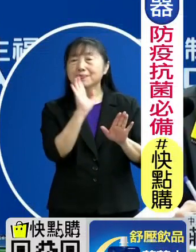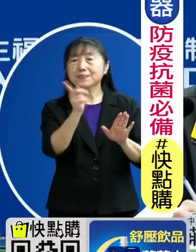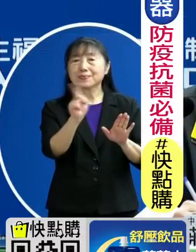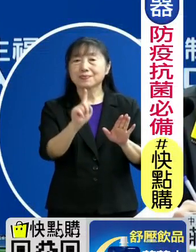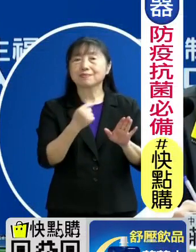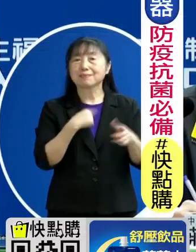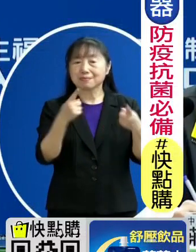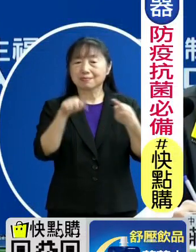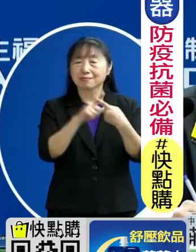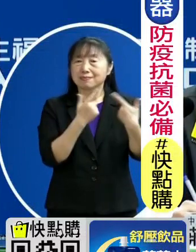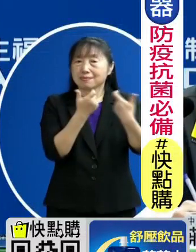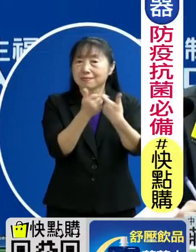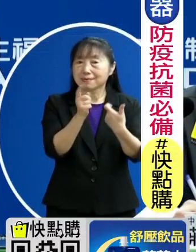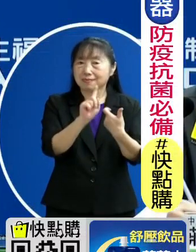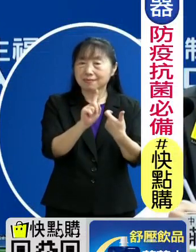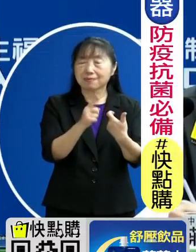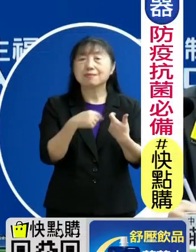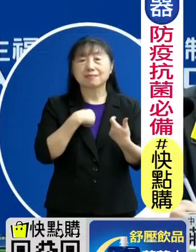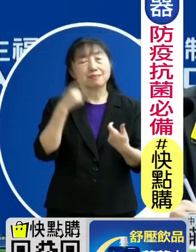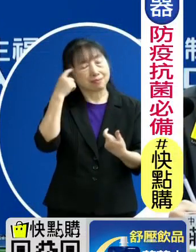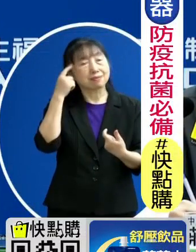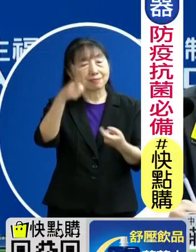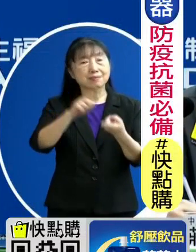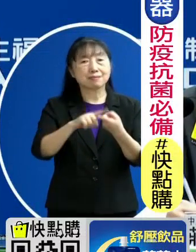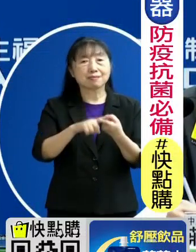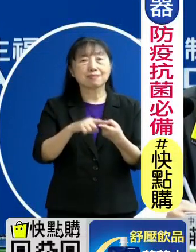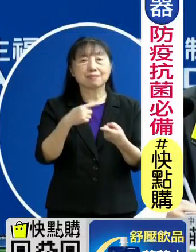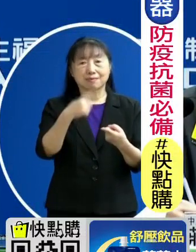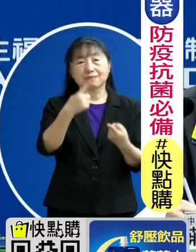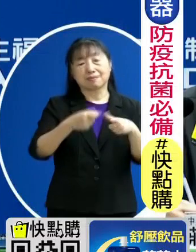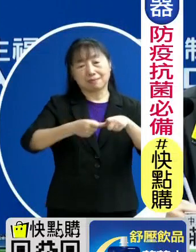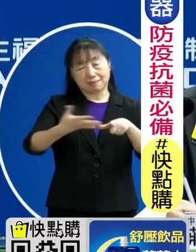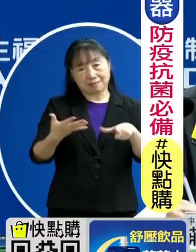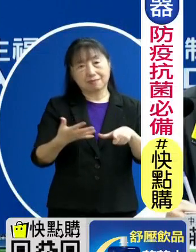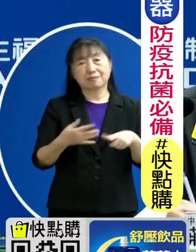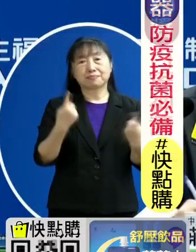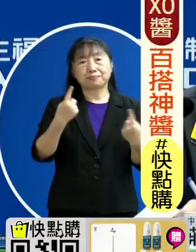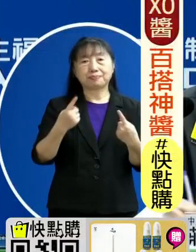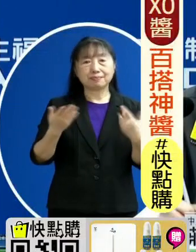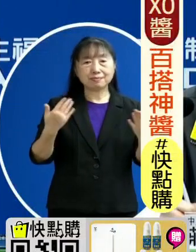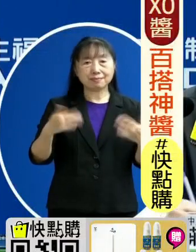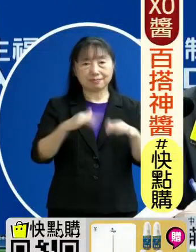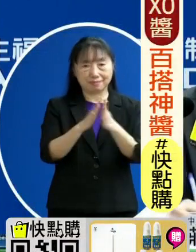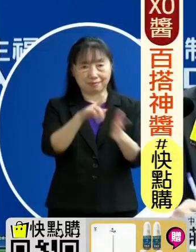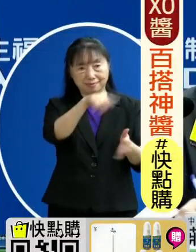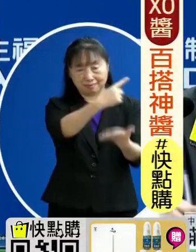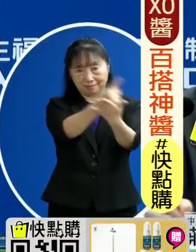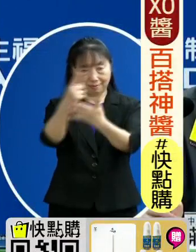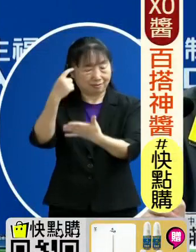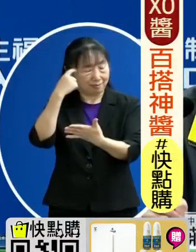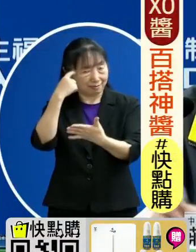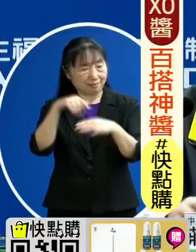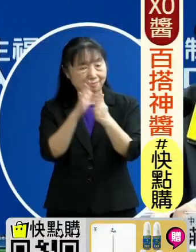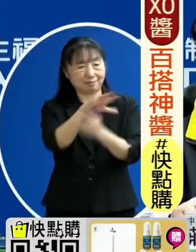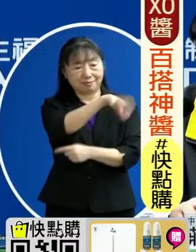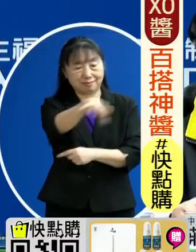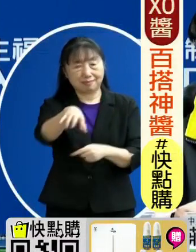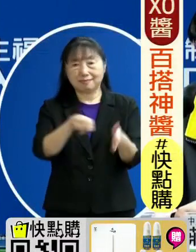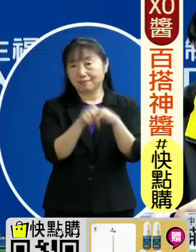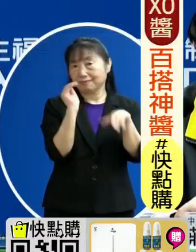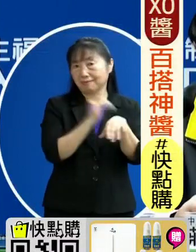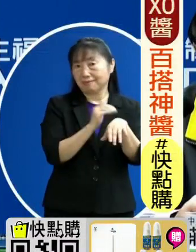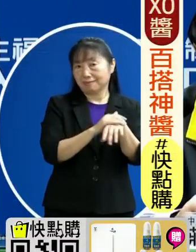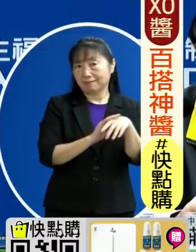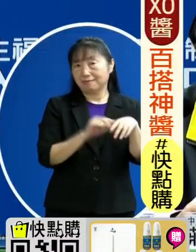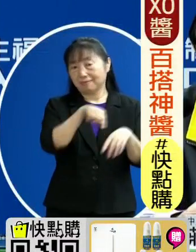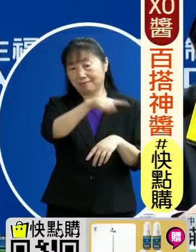会干话连发了，又连发了。前面好有段时间好不容易消停下来了， 是 这种上一次的大爆发，什么校正回归，很奇怪的一些数据完